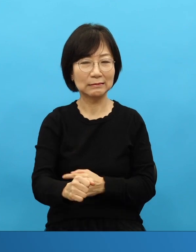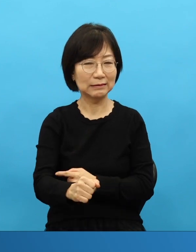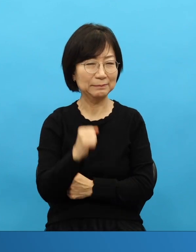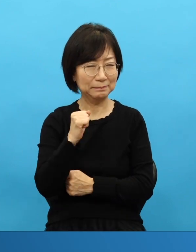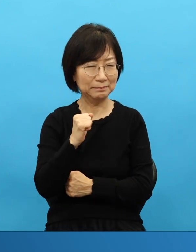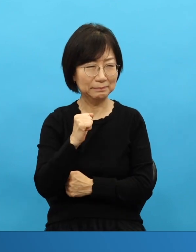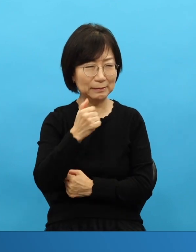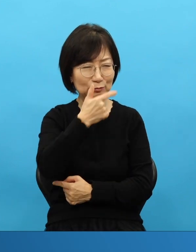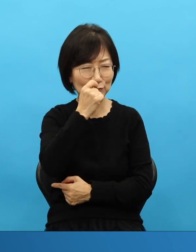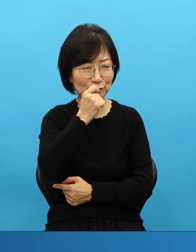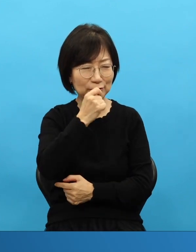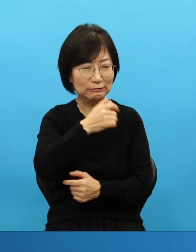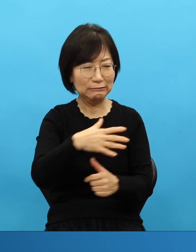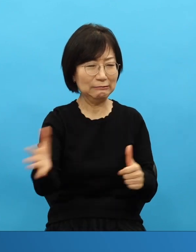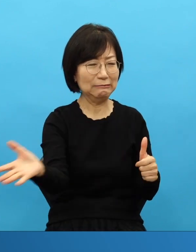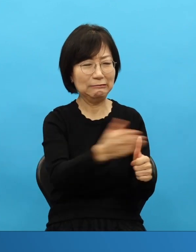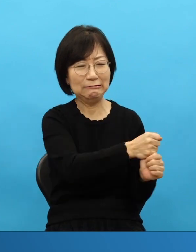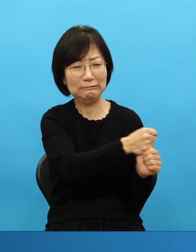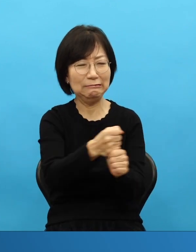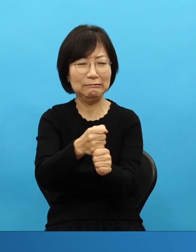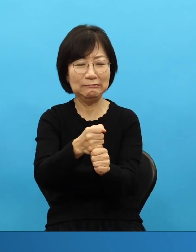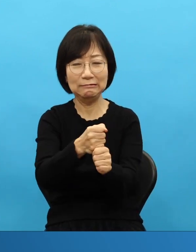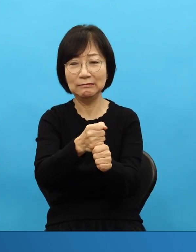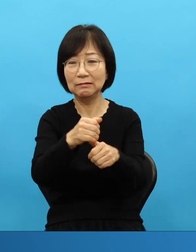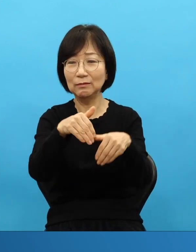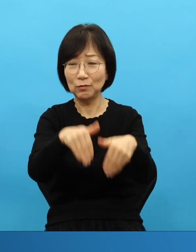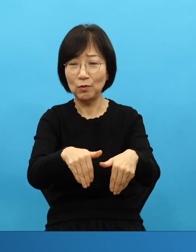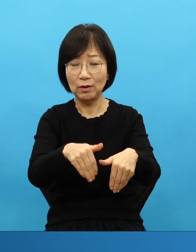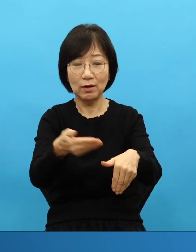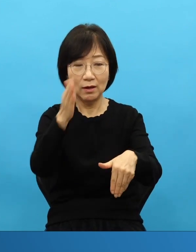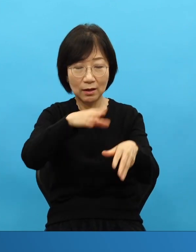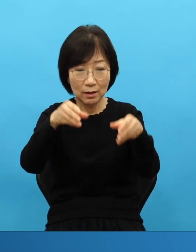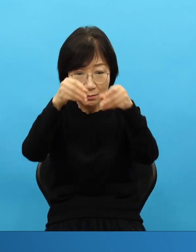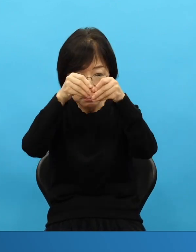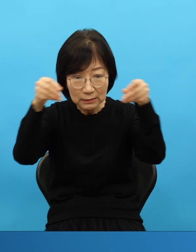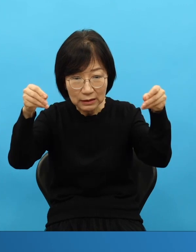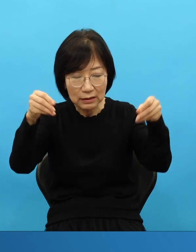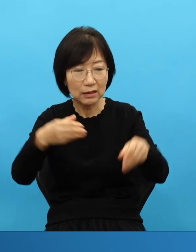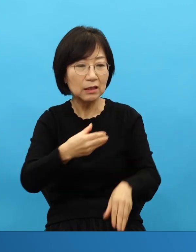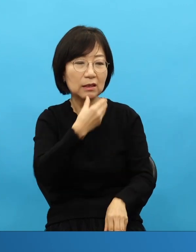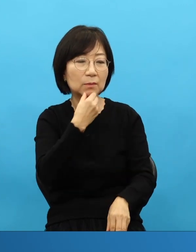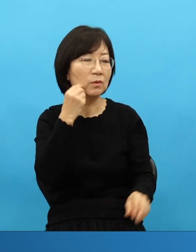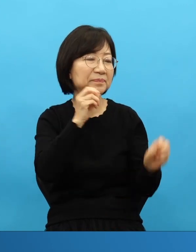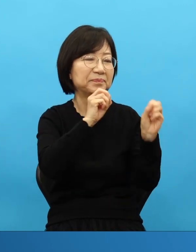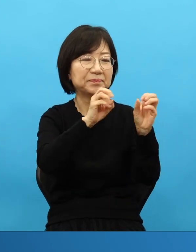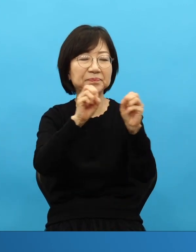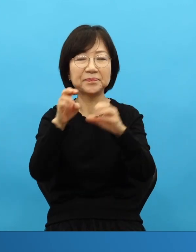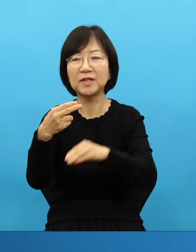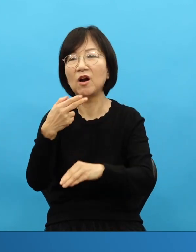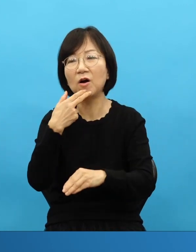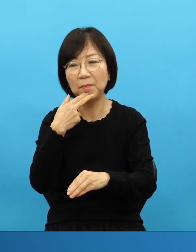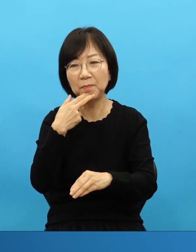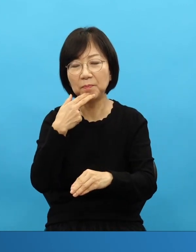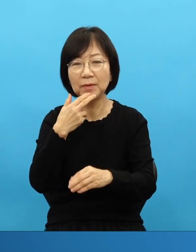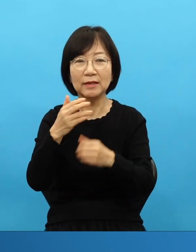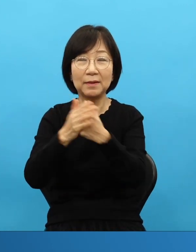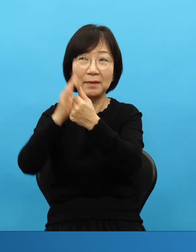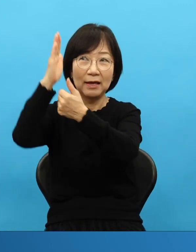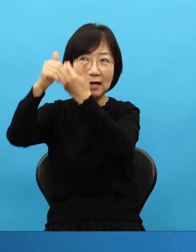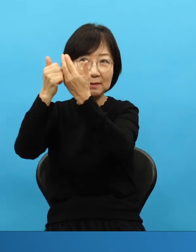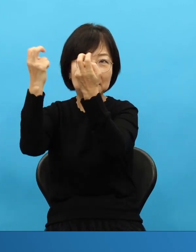power. 그러나 거기 복음 안 전하니까 갖춰내야 될 거 아니요. However, they were not proclaiming the gospel there. They needed to go and proclaim it.